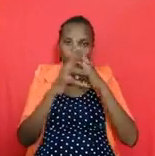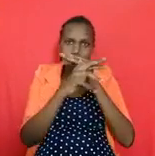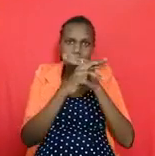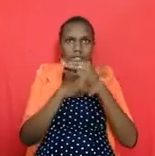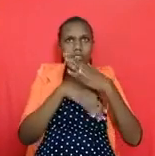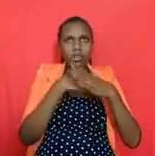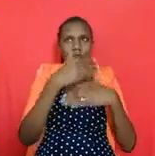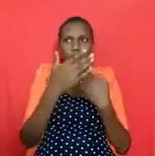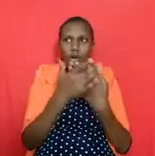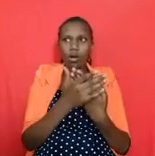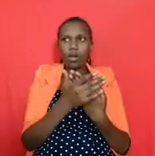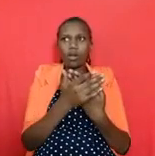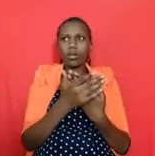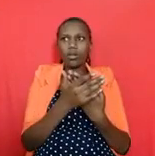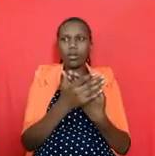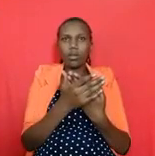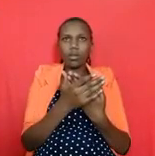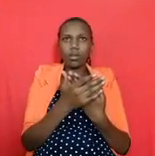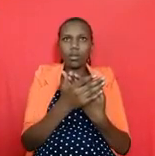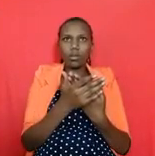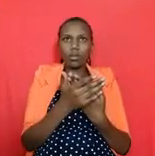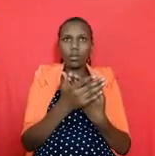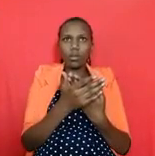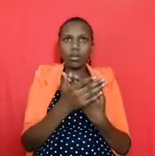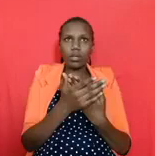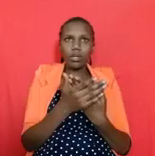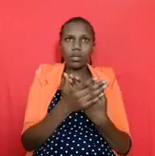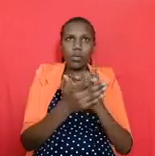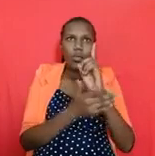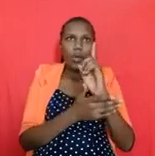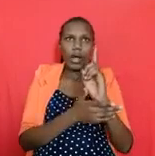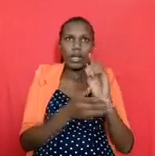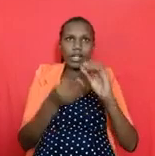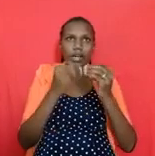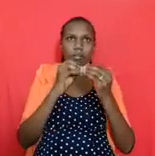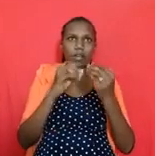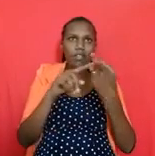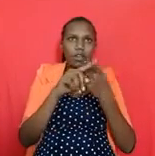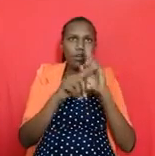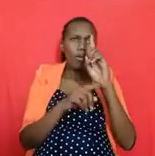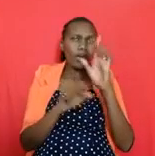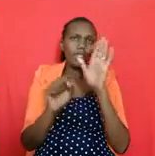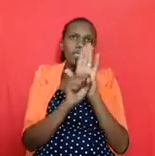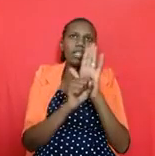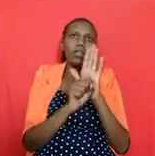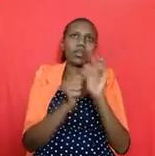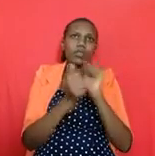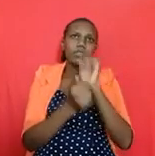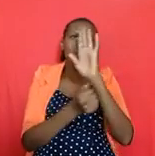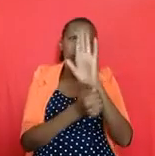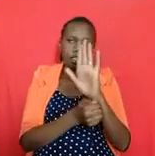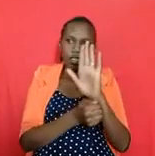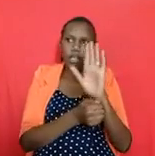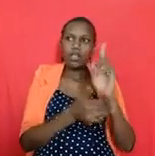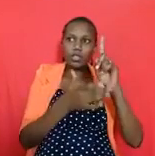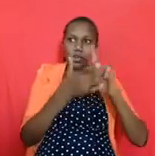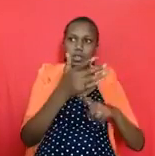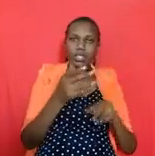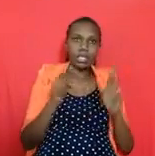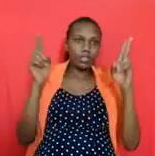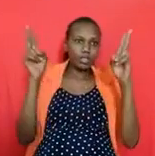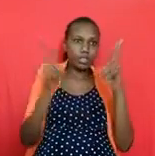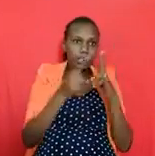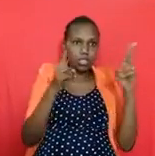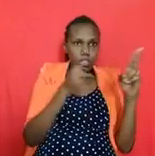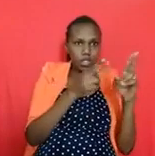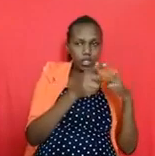maria makoragwo me page karatathi kamwe nginya namba 15 ni maige uria ngwika guthoma summary na summary